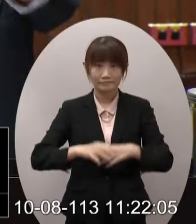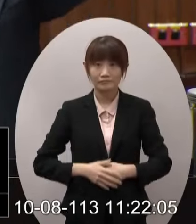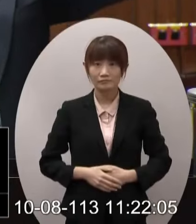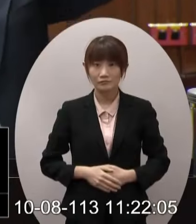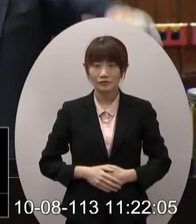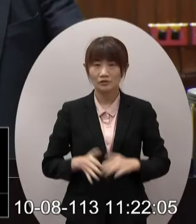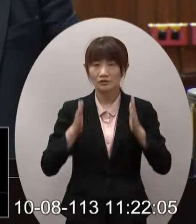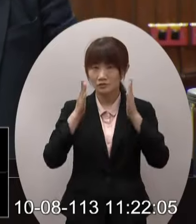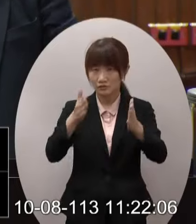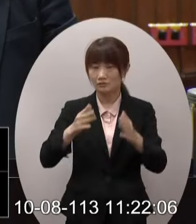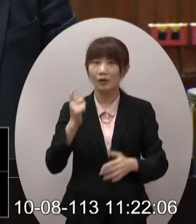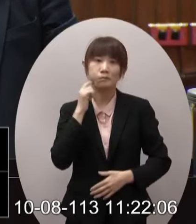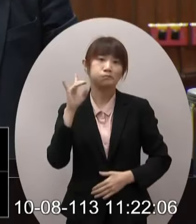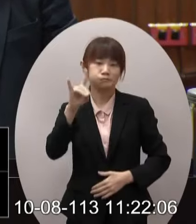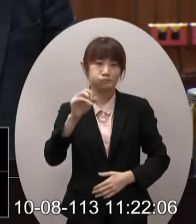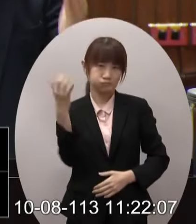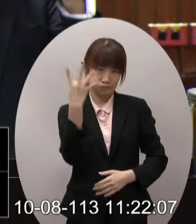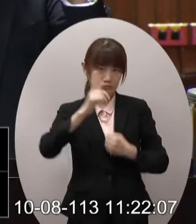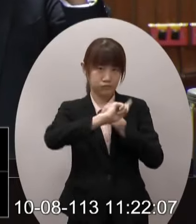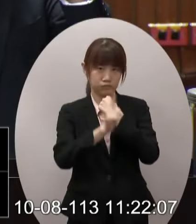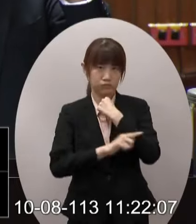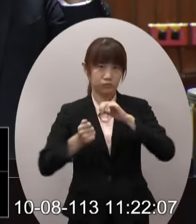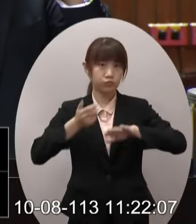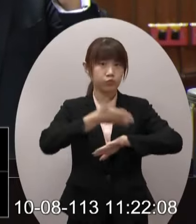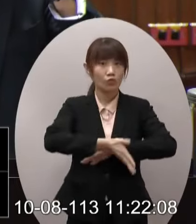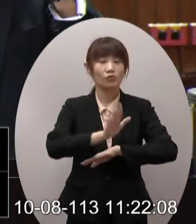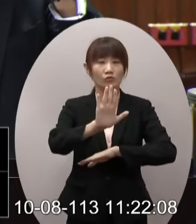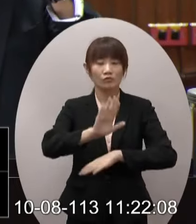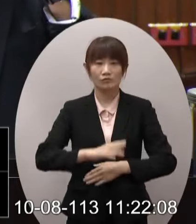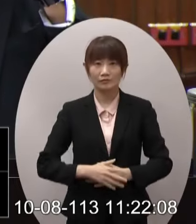打诈释法通过了，我们要